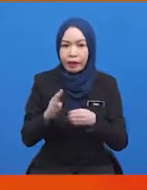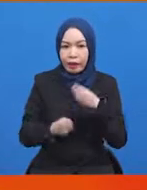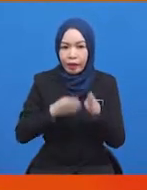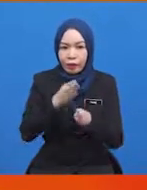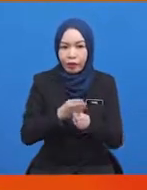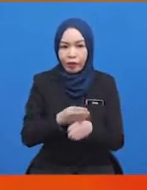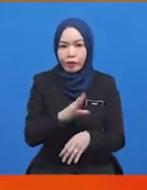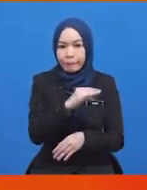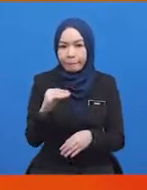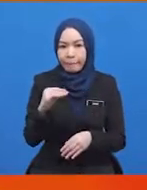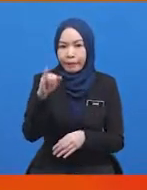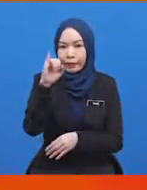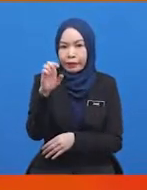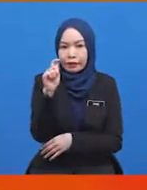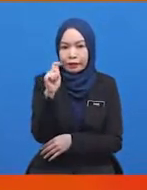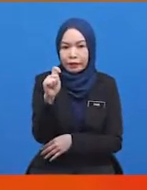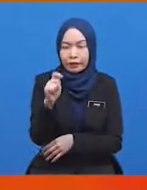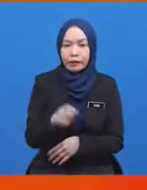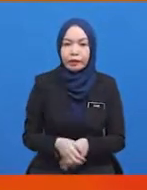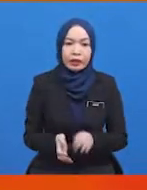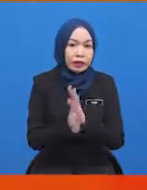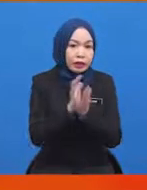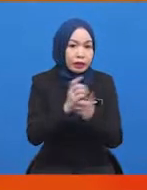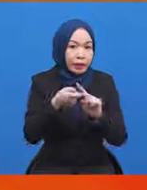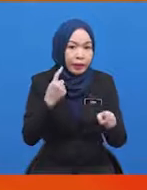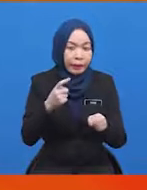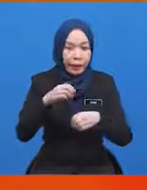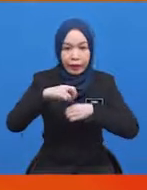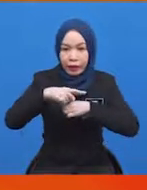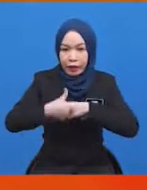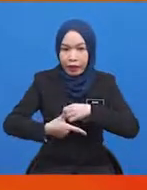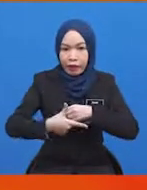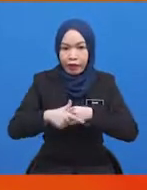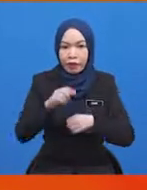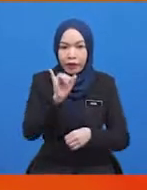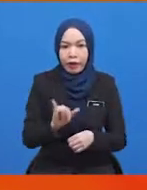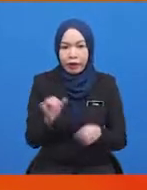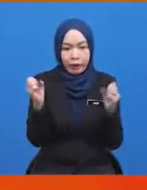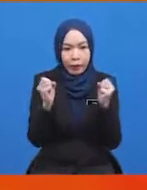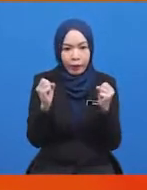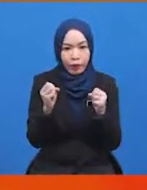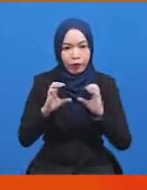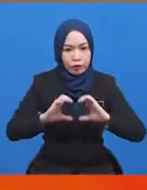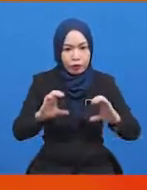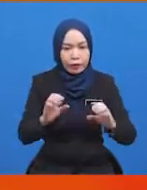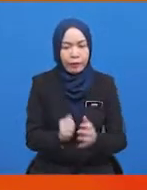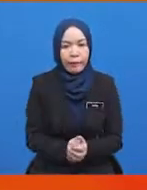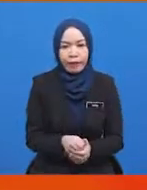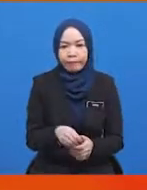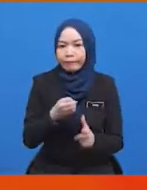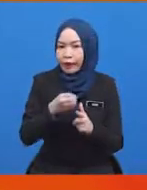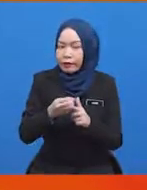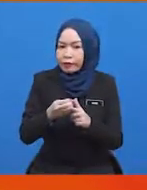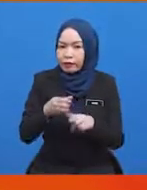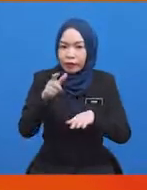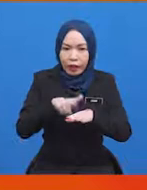lava yang membeku secara cepat, iaitu sama ada lava asid ataupun secara lambat iaitu